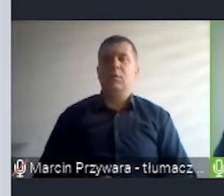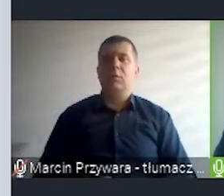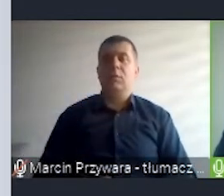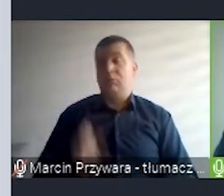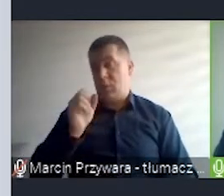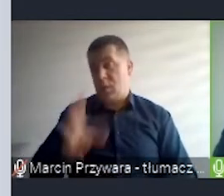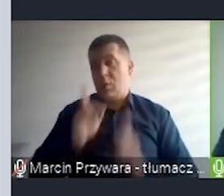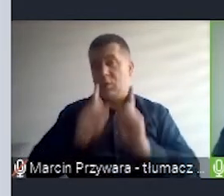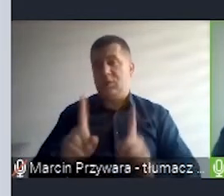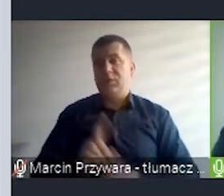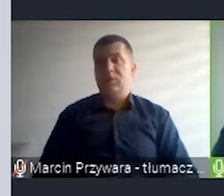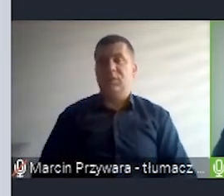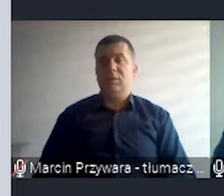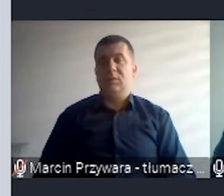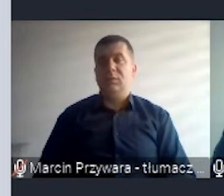Oczywiście.